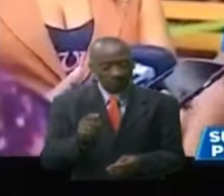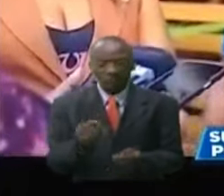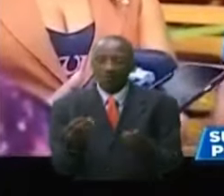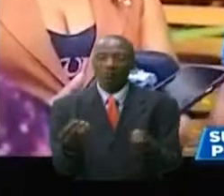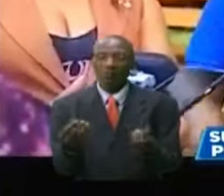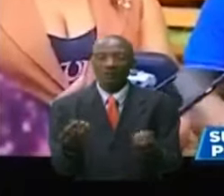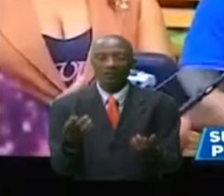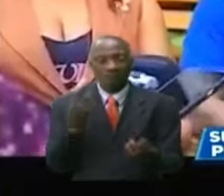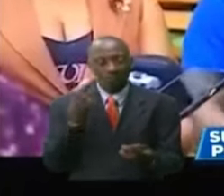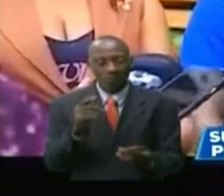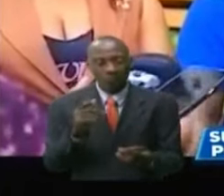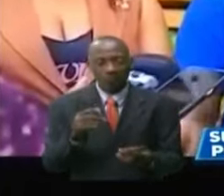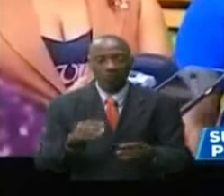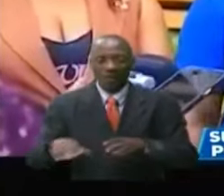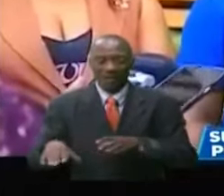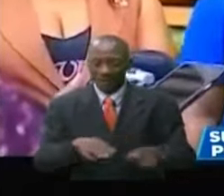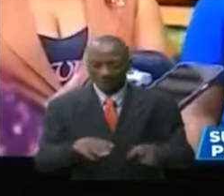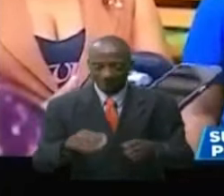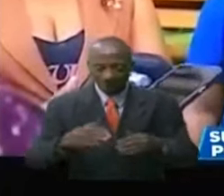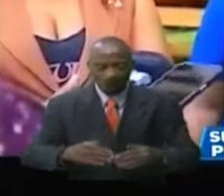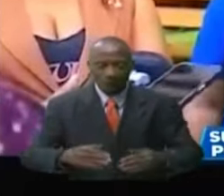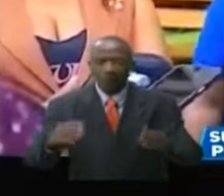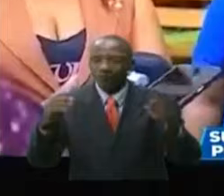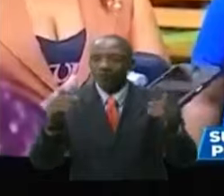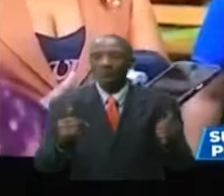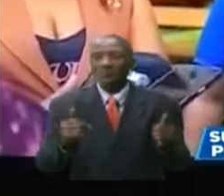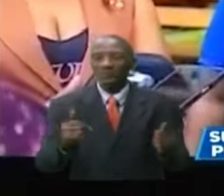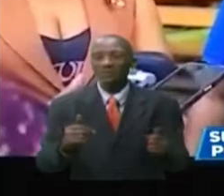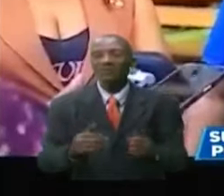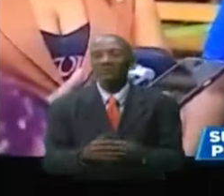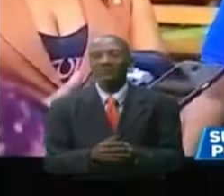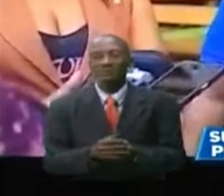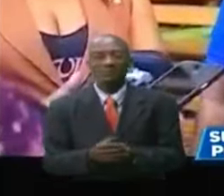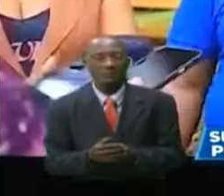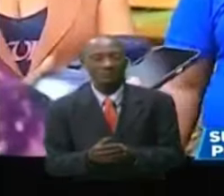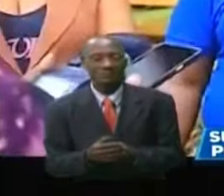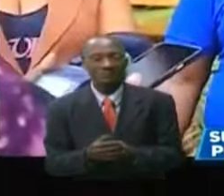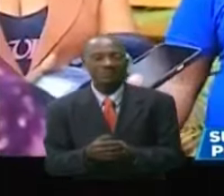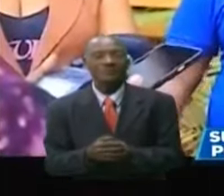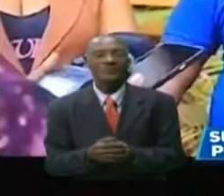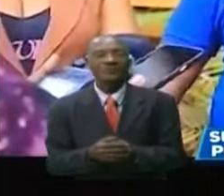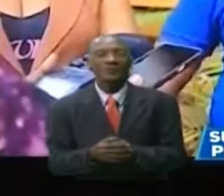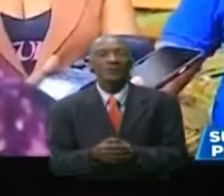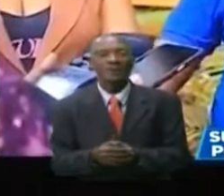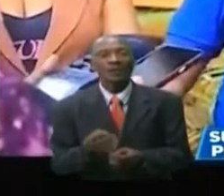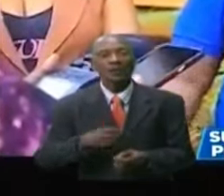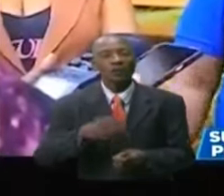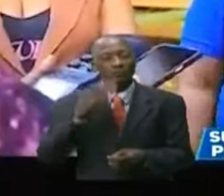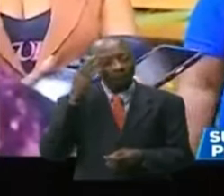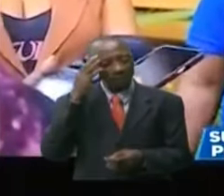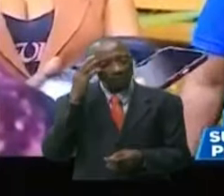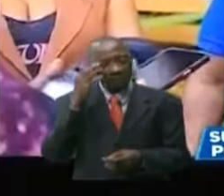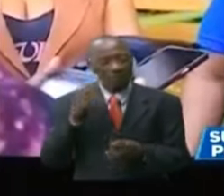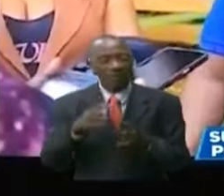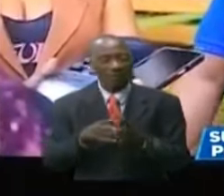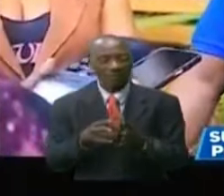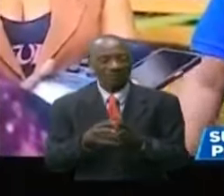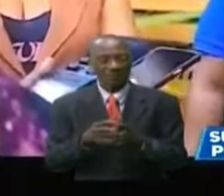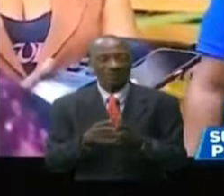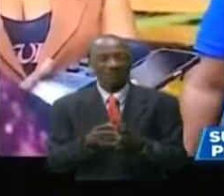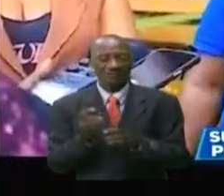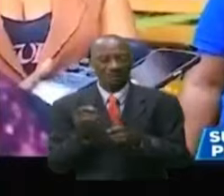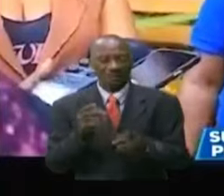centre d'activité. PADEM PME est là, heureusement. Ils comprennent cela et nous pensons qu'avec la cagnotte de la Banque mondiale qui arrive de